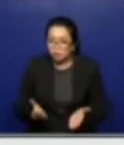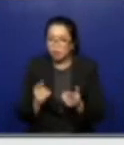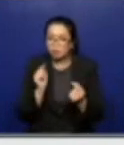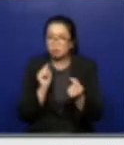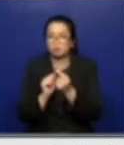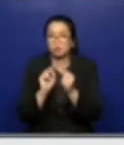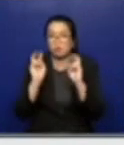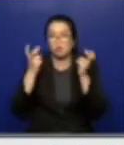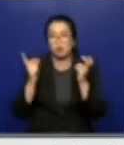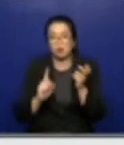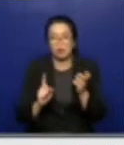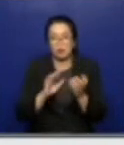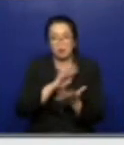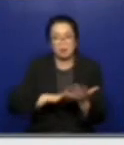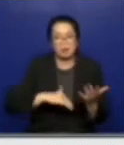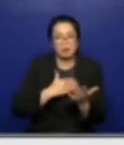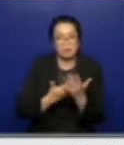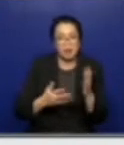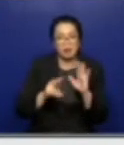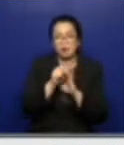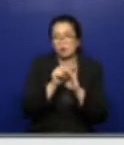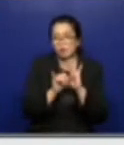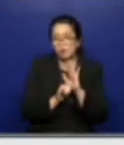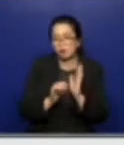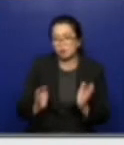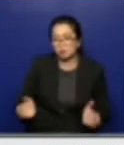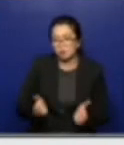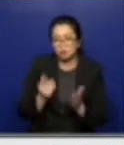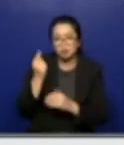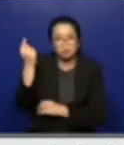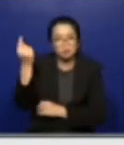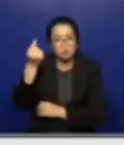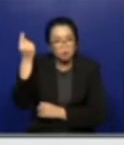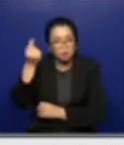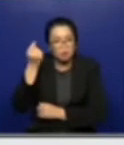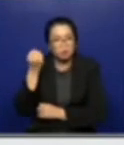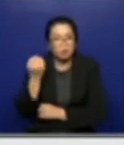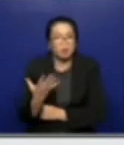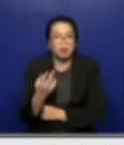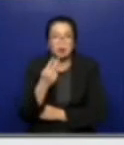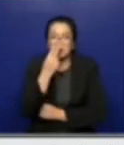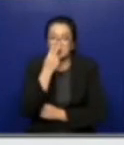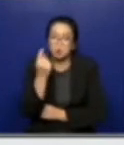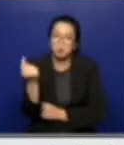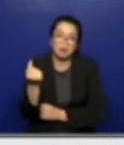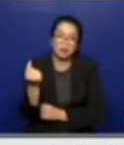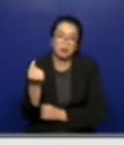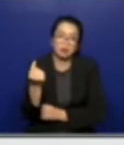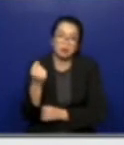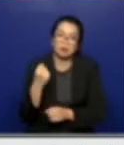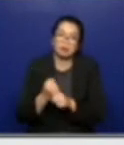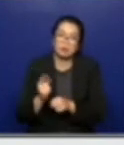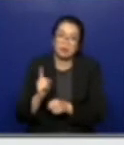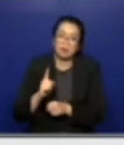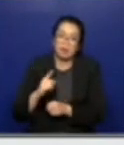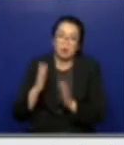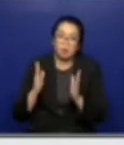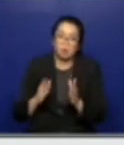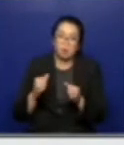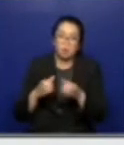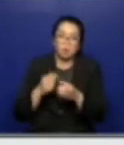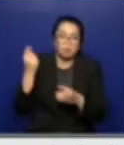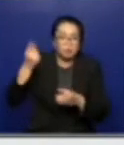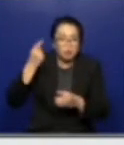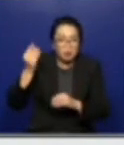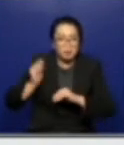เพราะนโยบายที่รัฐบาลเคยทำเพื่อส่งเสริมการท่องเที่ยวส่วนใหญ่ท่านมองเพียงอย่างเดียวว่าทำยังไงให้นักท่องเที่ยวเพิ่มทำยังไ